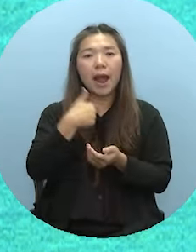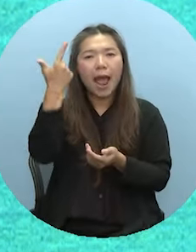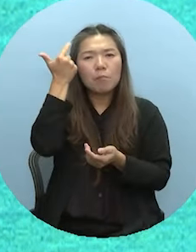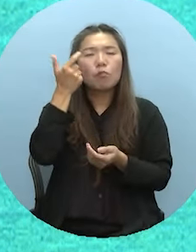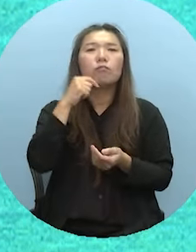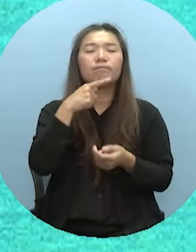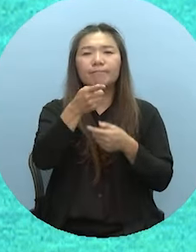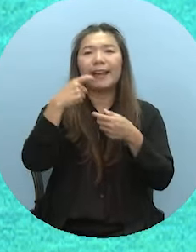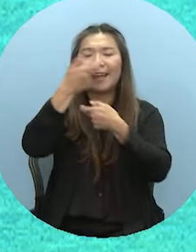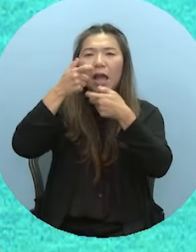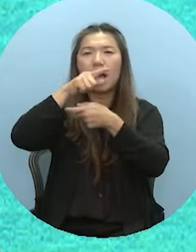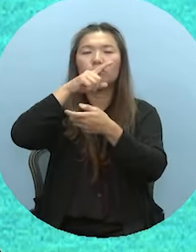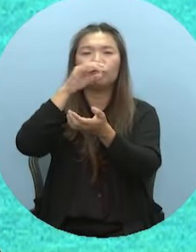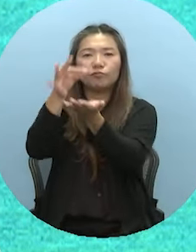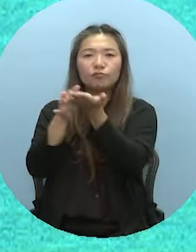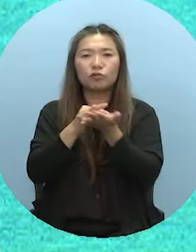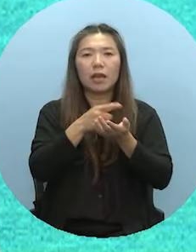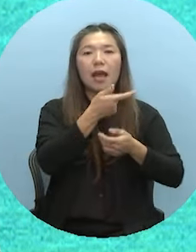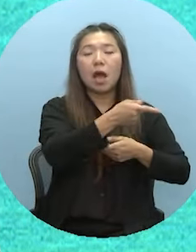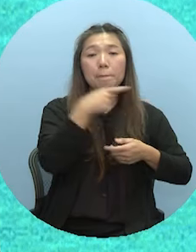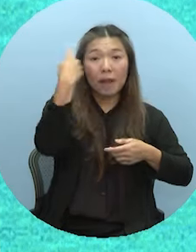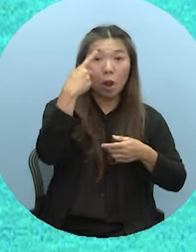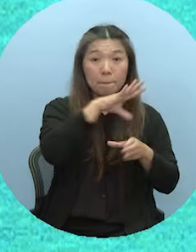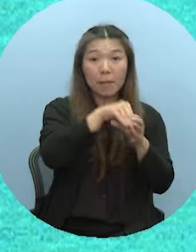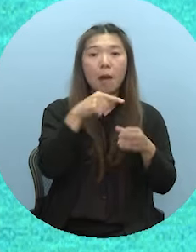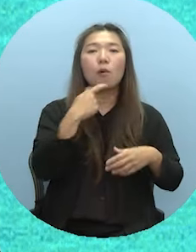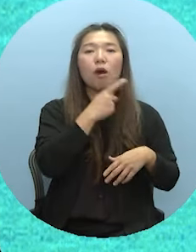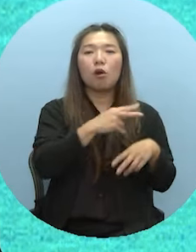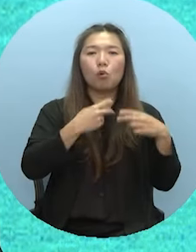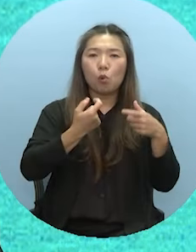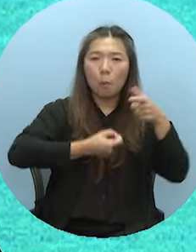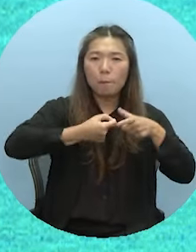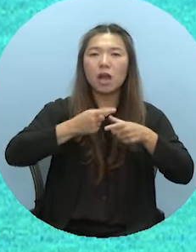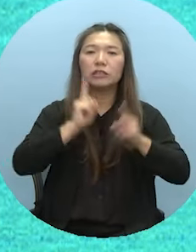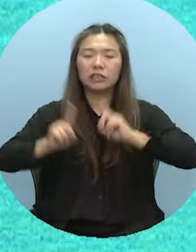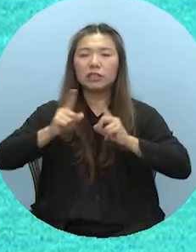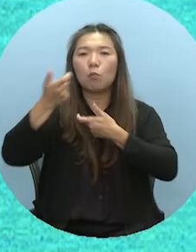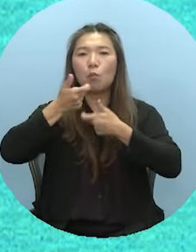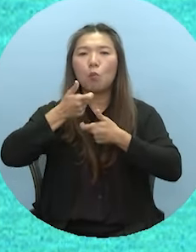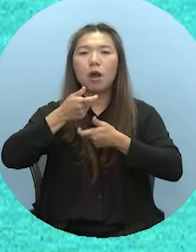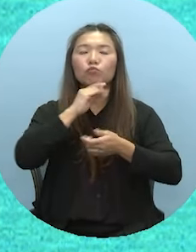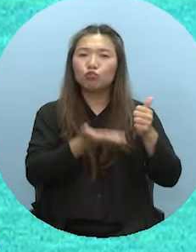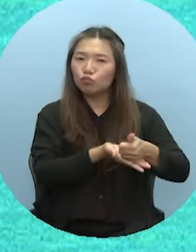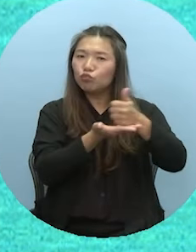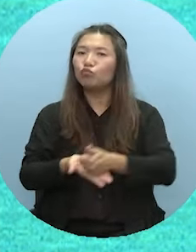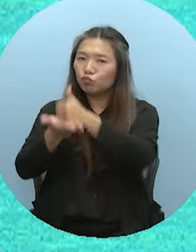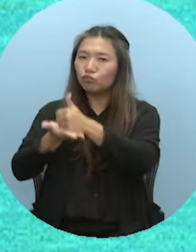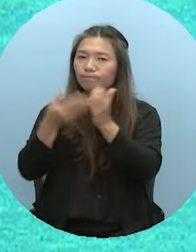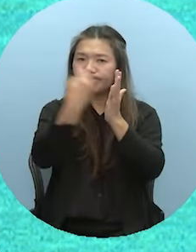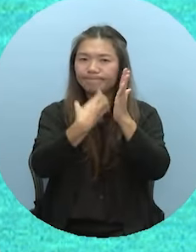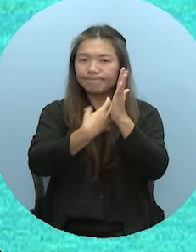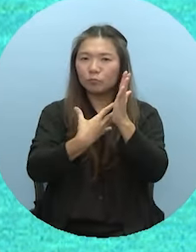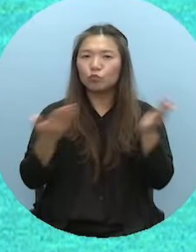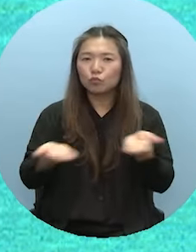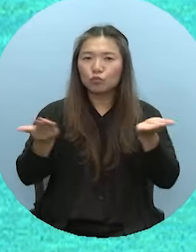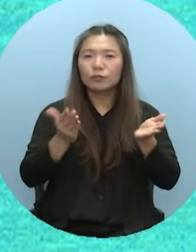經濟體，包括美國，發展公平同埋自由嘅貿易關係，喺互相尊重嘅原則之下，推動